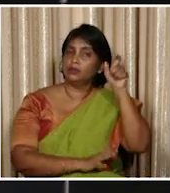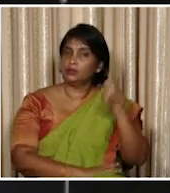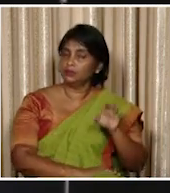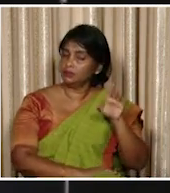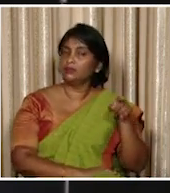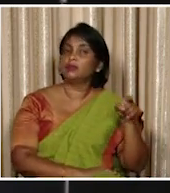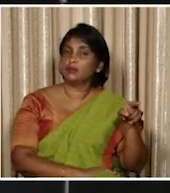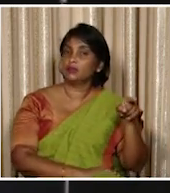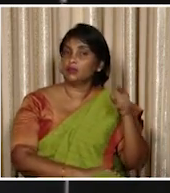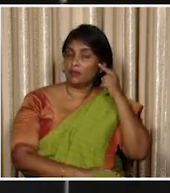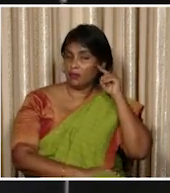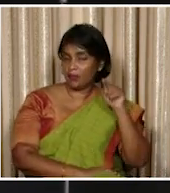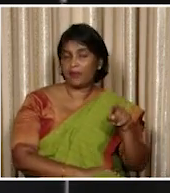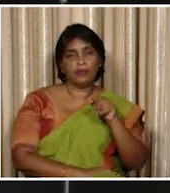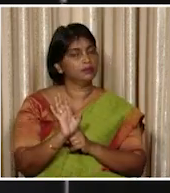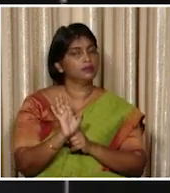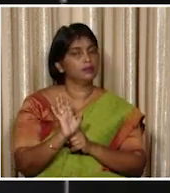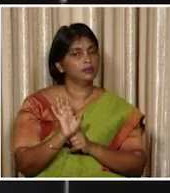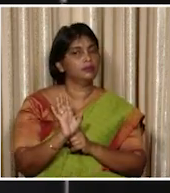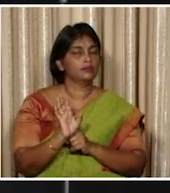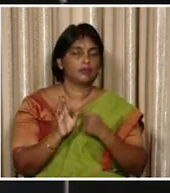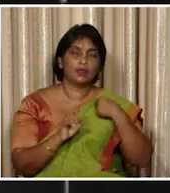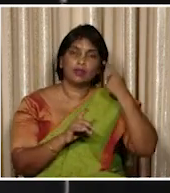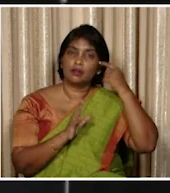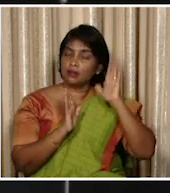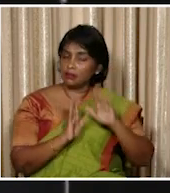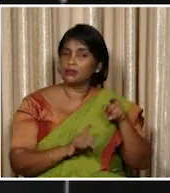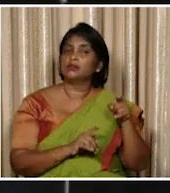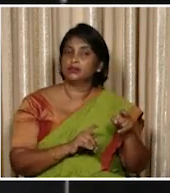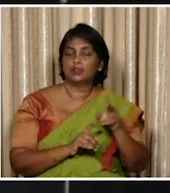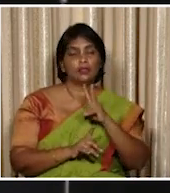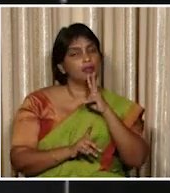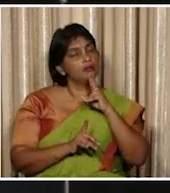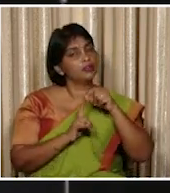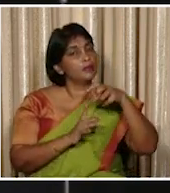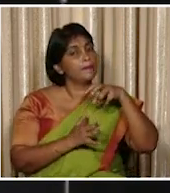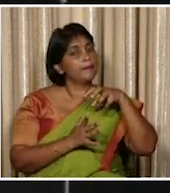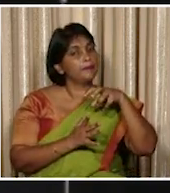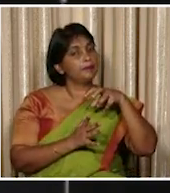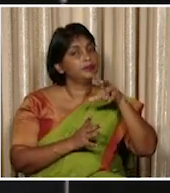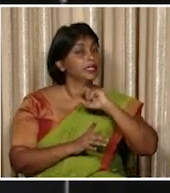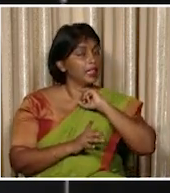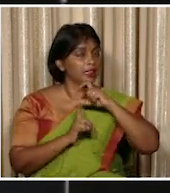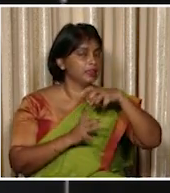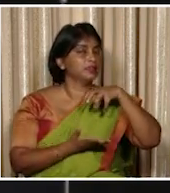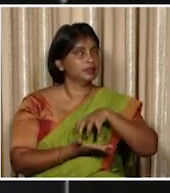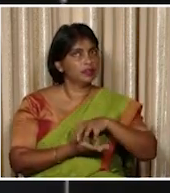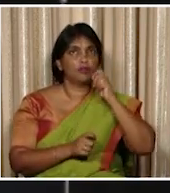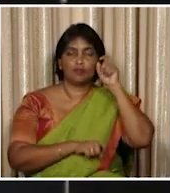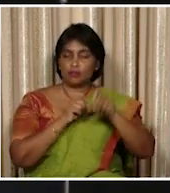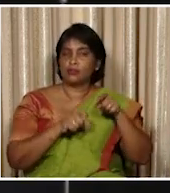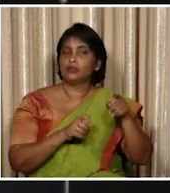හැටියට එතුමා සදාකල් සමරණ තත්ත්වයේ තමයි සබග්‍රාම පළාත් කෑගල දිස්ත්‍රික්කයේ